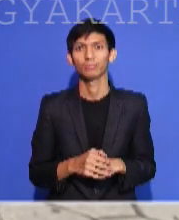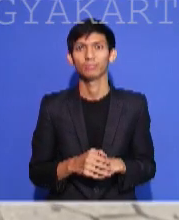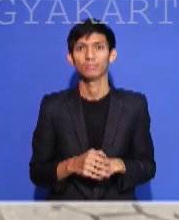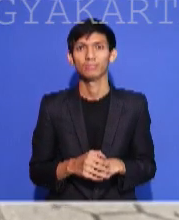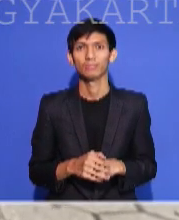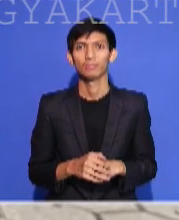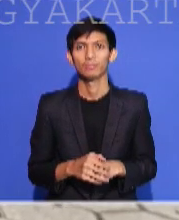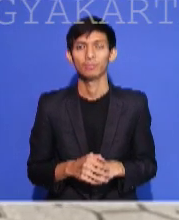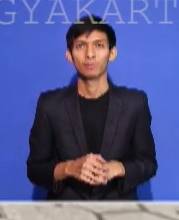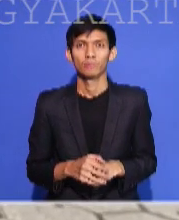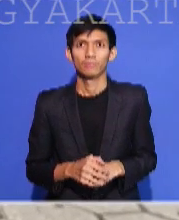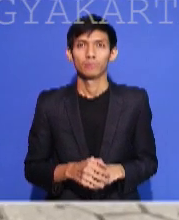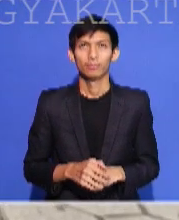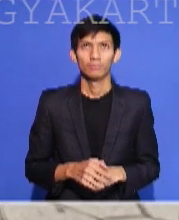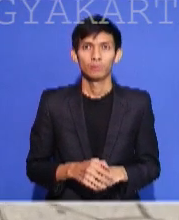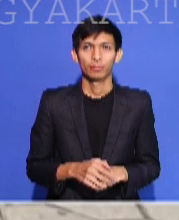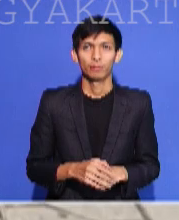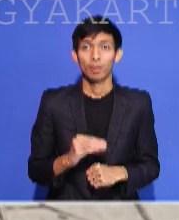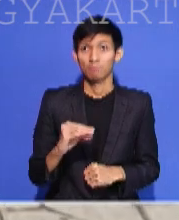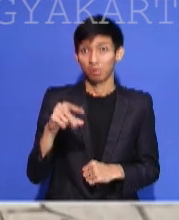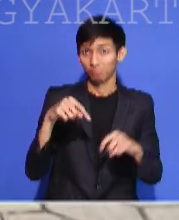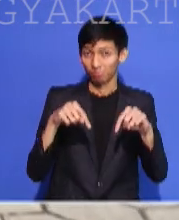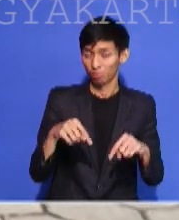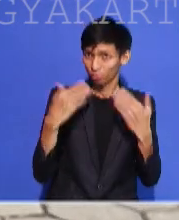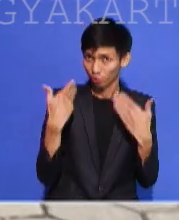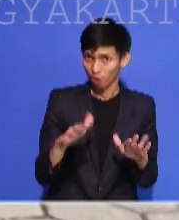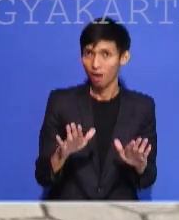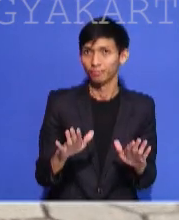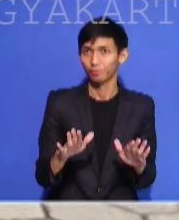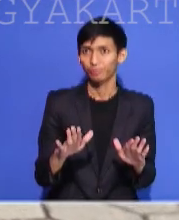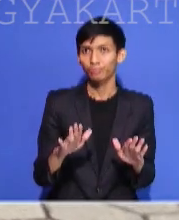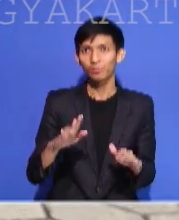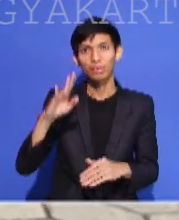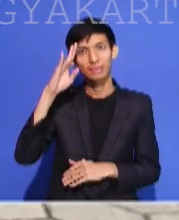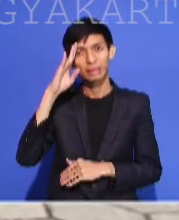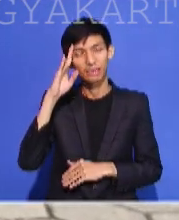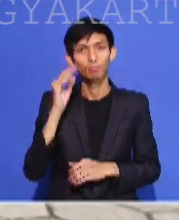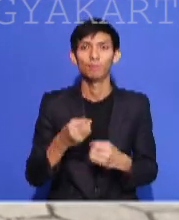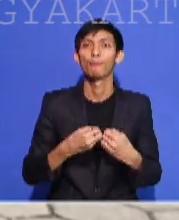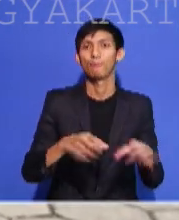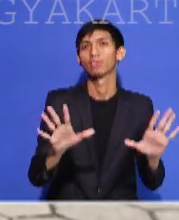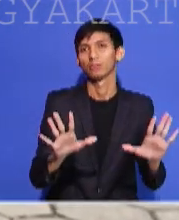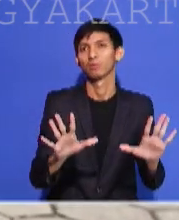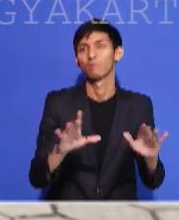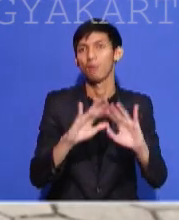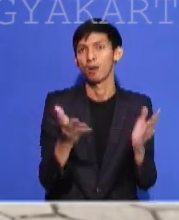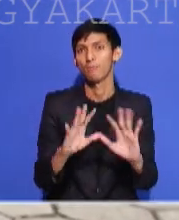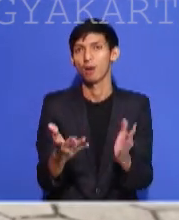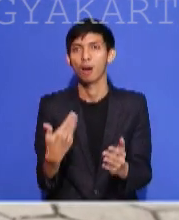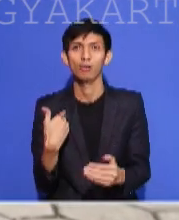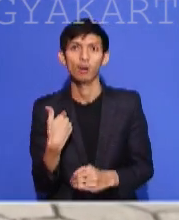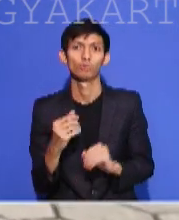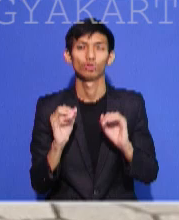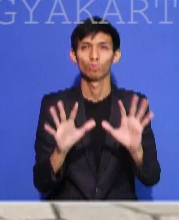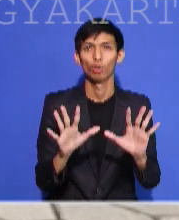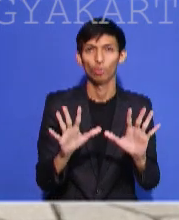Ya, tadi sudah dilakukan seremoni untuk pelepasan distribusi logistik. Kami pakai 10